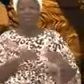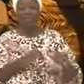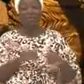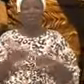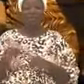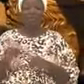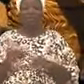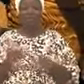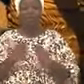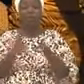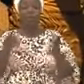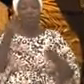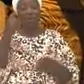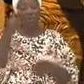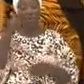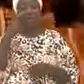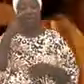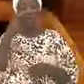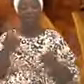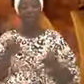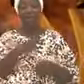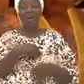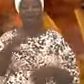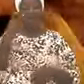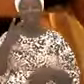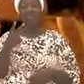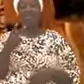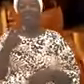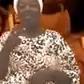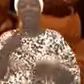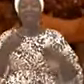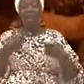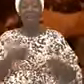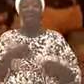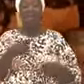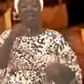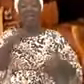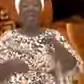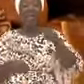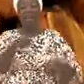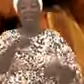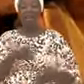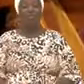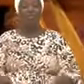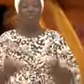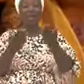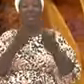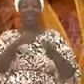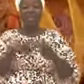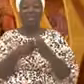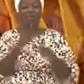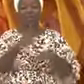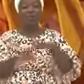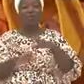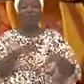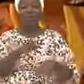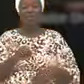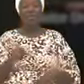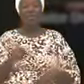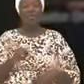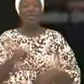ont été reçus tu vas voir quand les pratiques seul un pour marcher